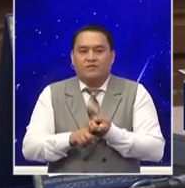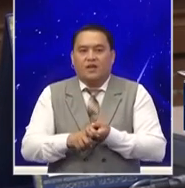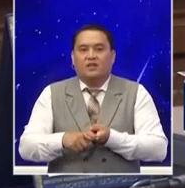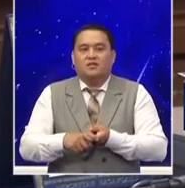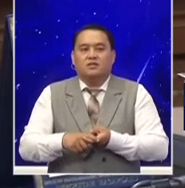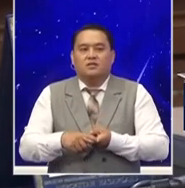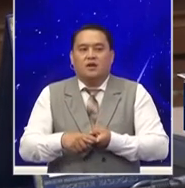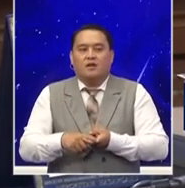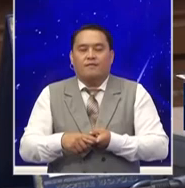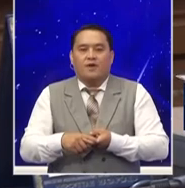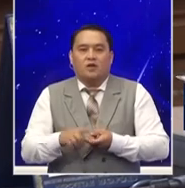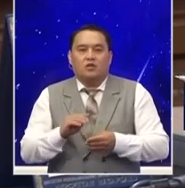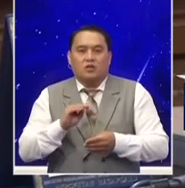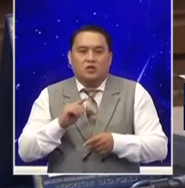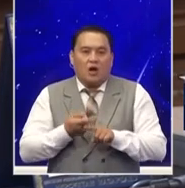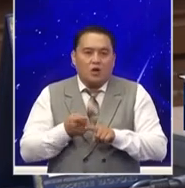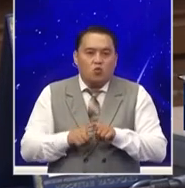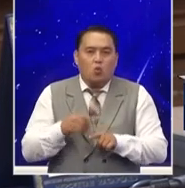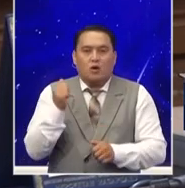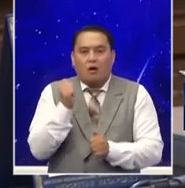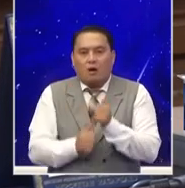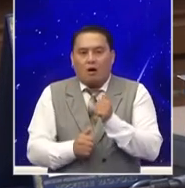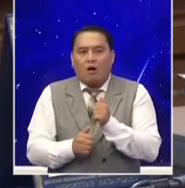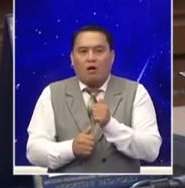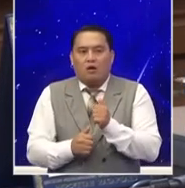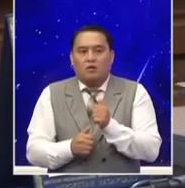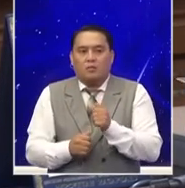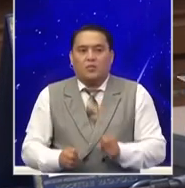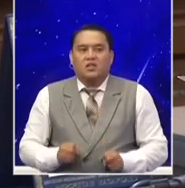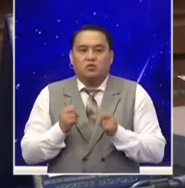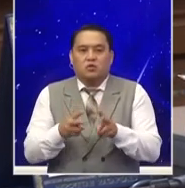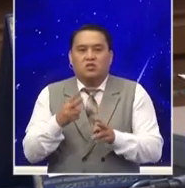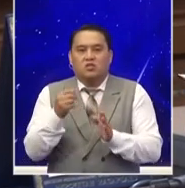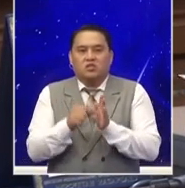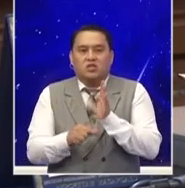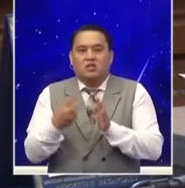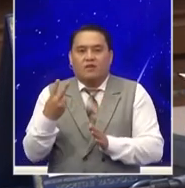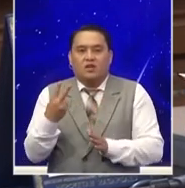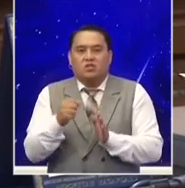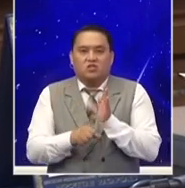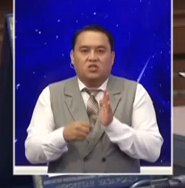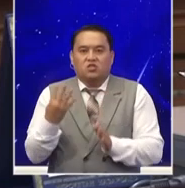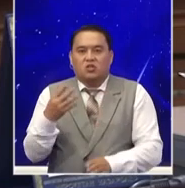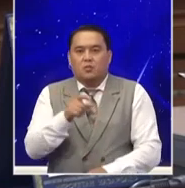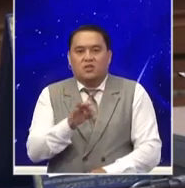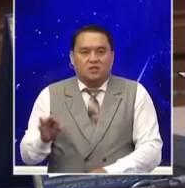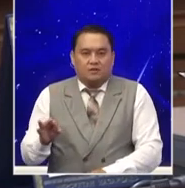взяточностью, на которые приходится каждый второй зарегистрированный преступление 62,2% или 64%.